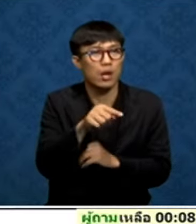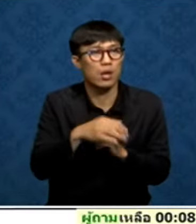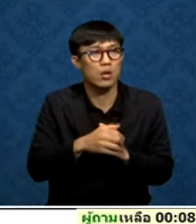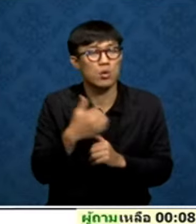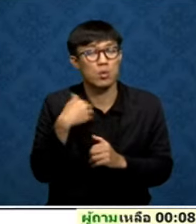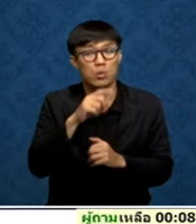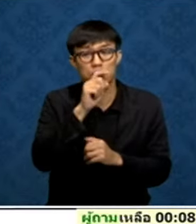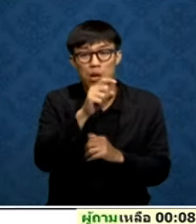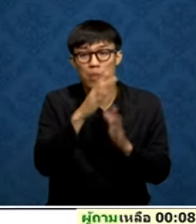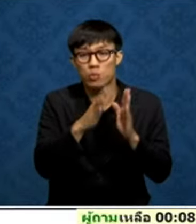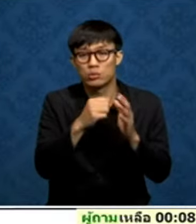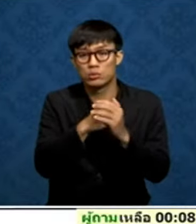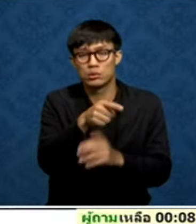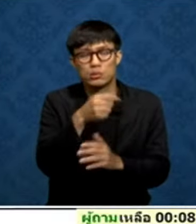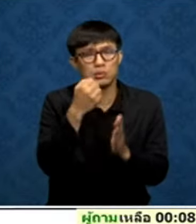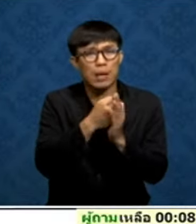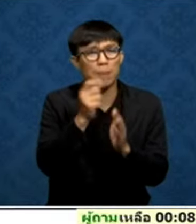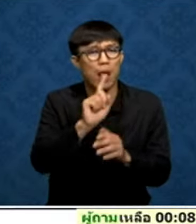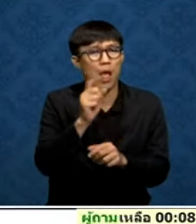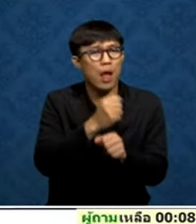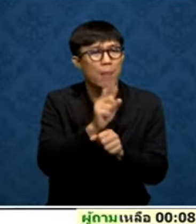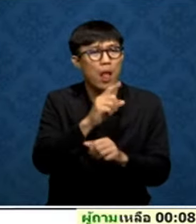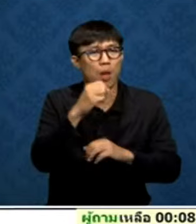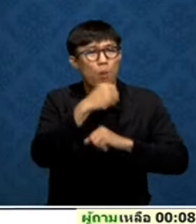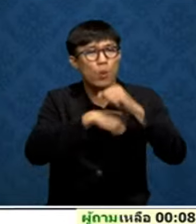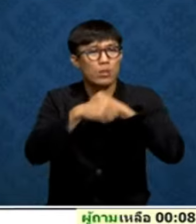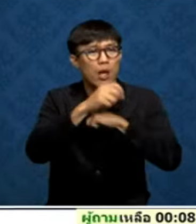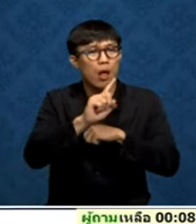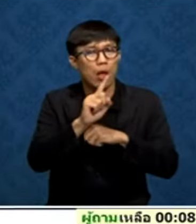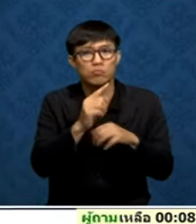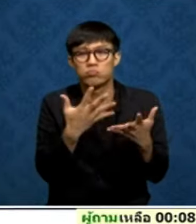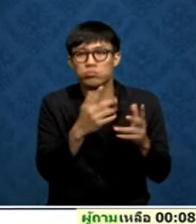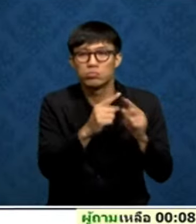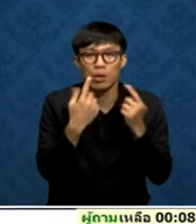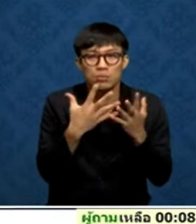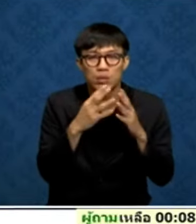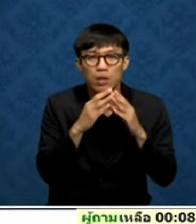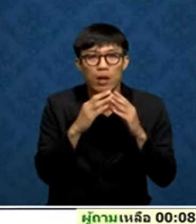ะครับว่าคนจีนคนนั้นเนี่ยไปทำอะไรในไซต์ก่อสร้างก็ไม่เคยได้คำตอบครับว่า